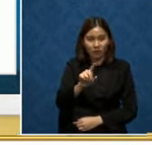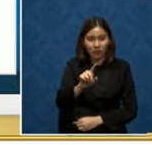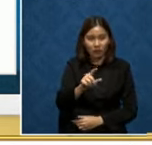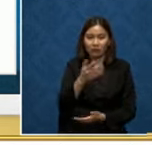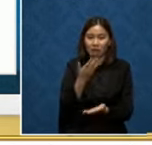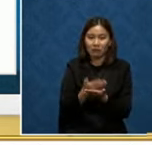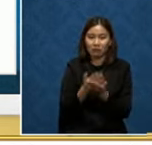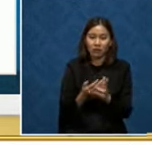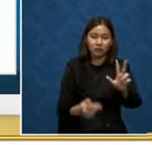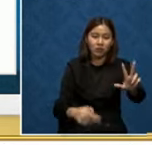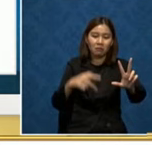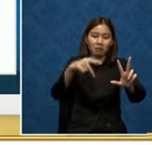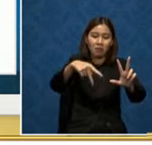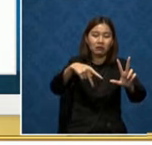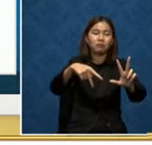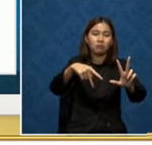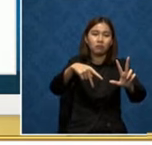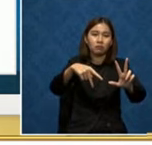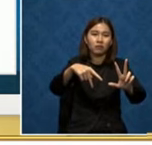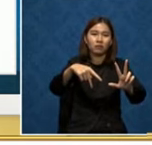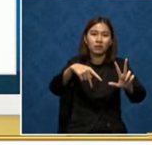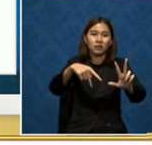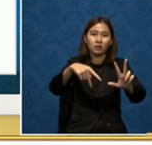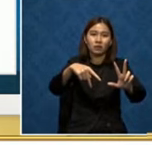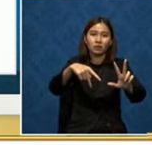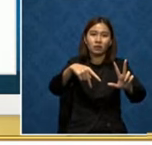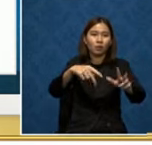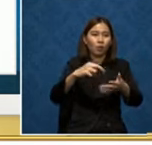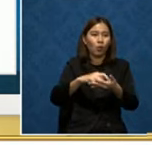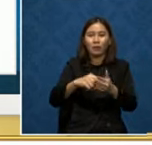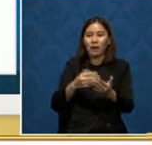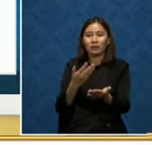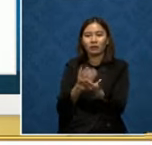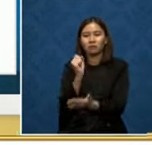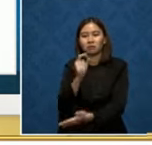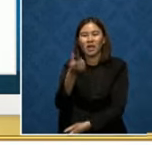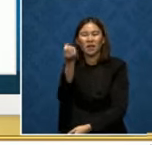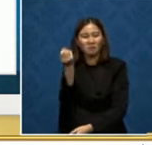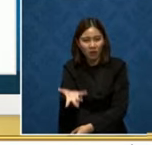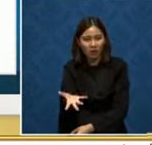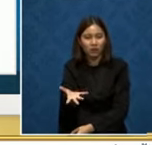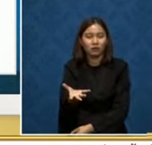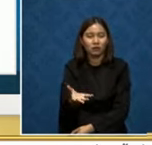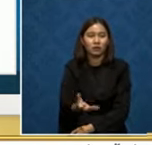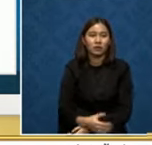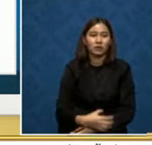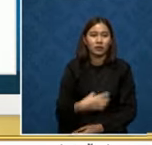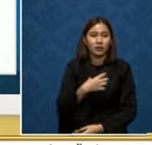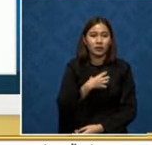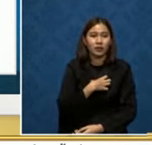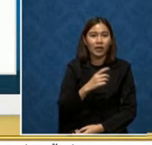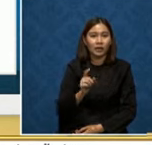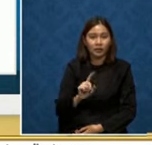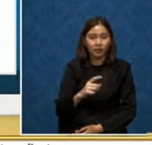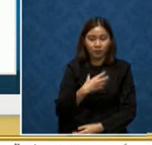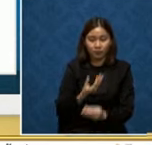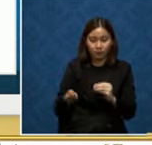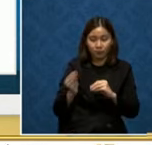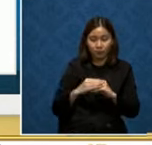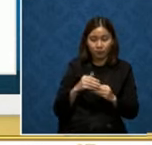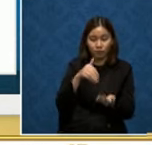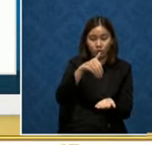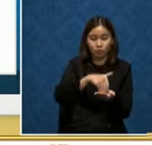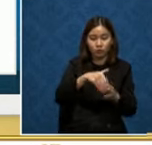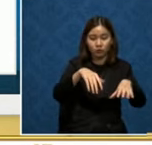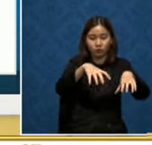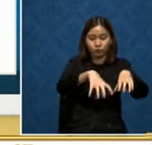เงินจำนวน 3,000 บาทมัเป็จำนวนมากครับดังนั้นจึงอยากให้ช่วยเพิ่มสูมบำบัต